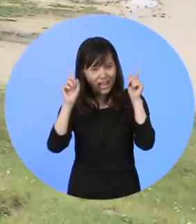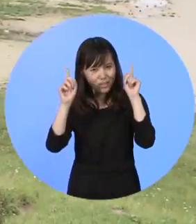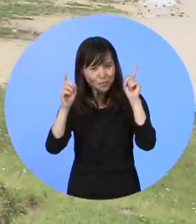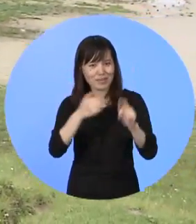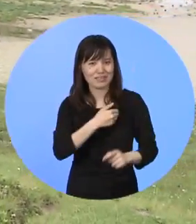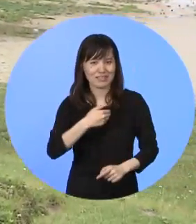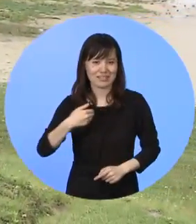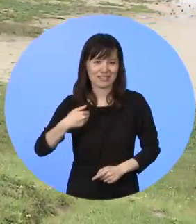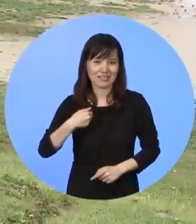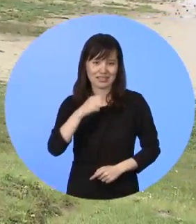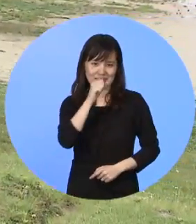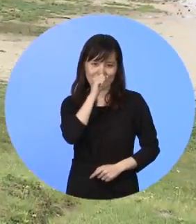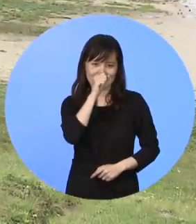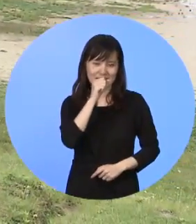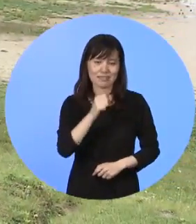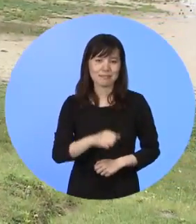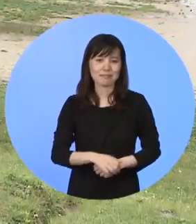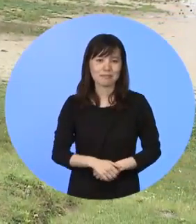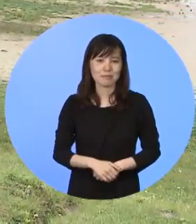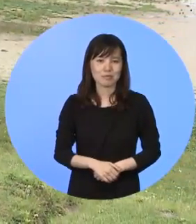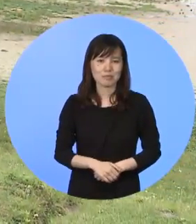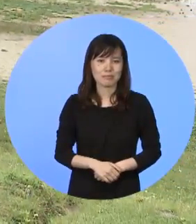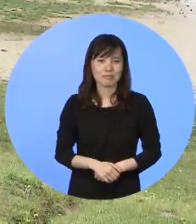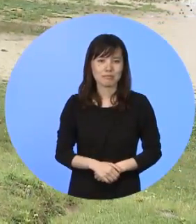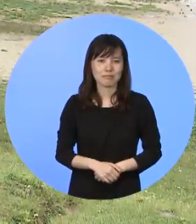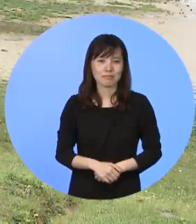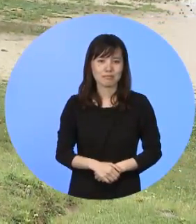るっていうのはやっぱりいいですね。